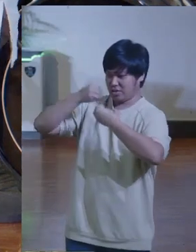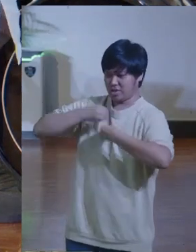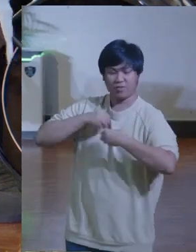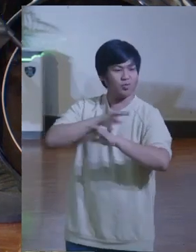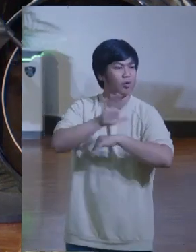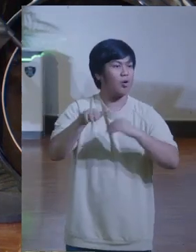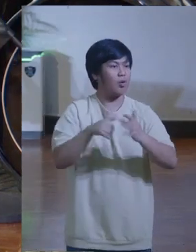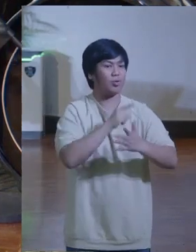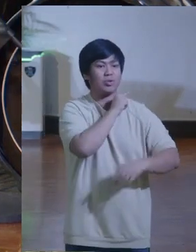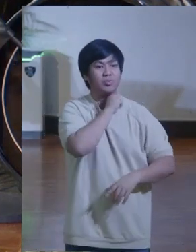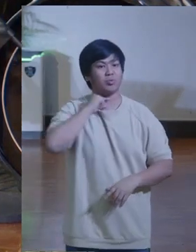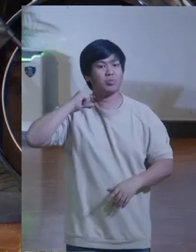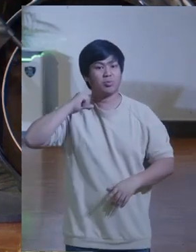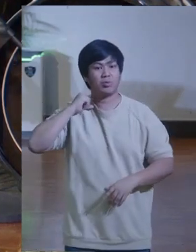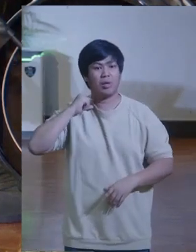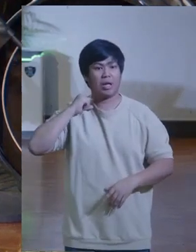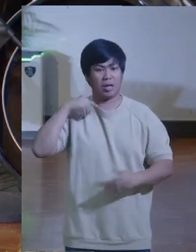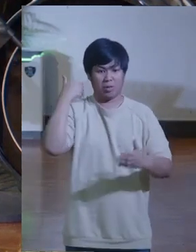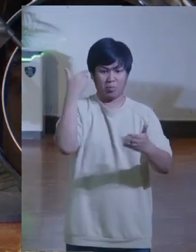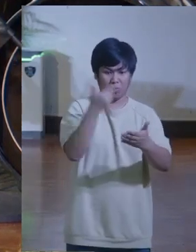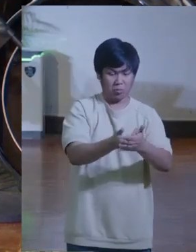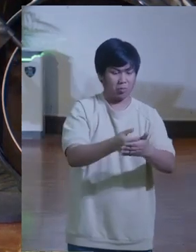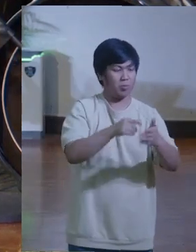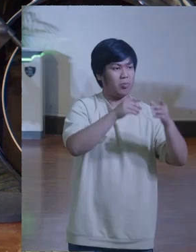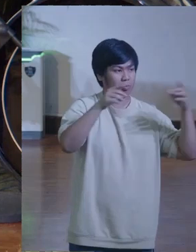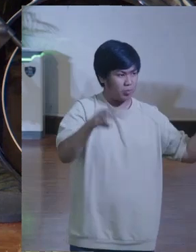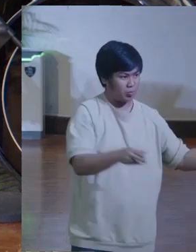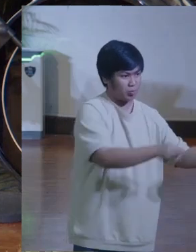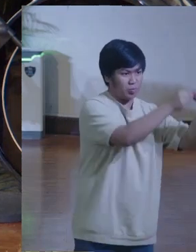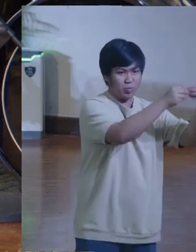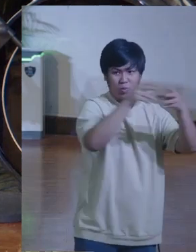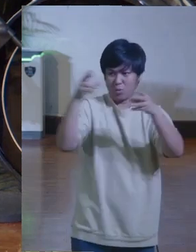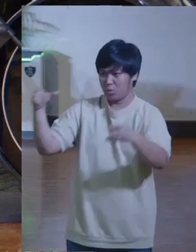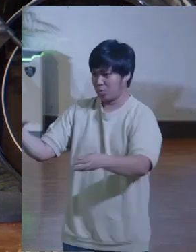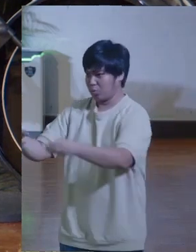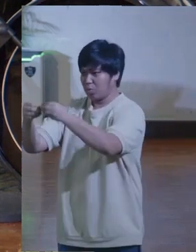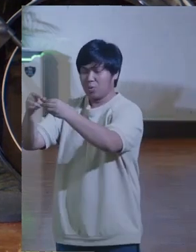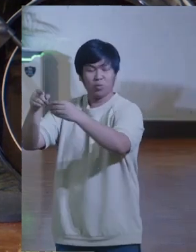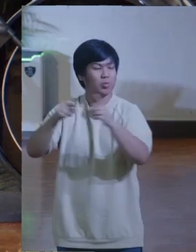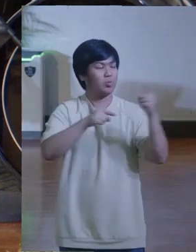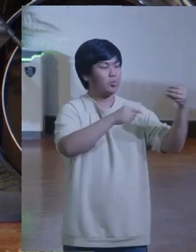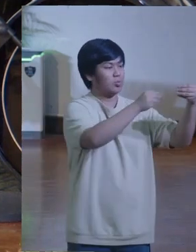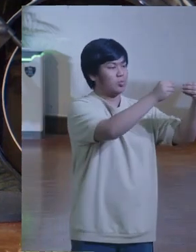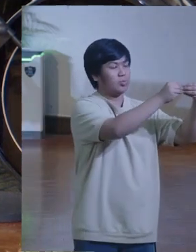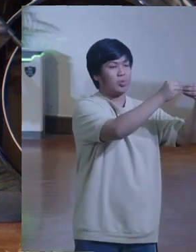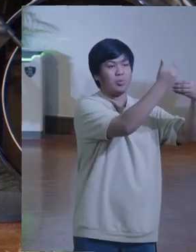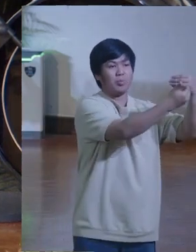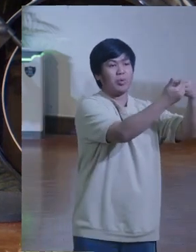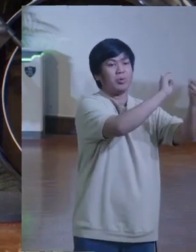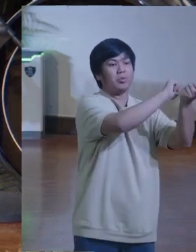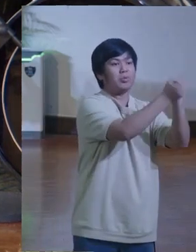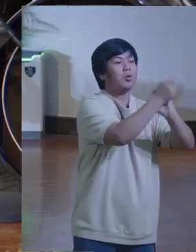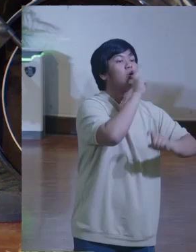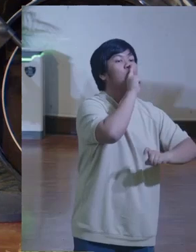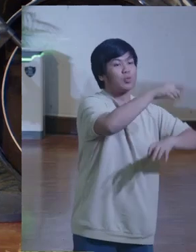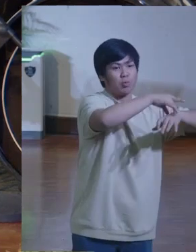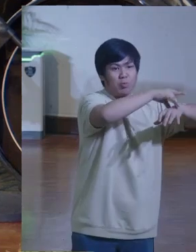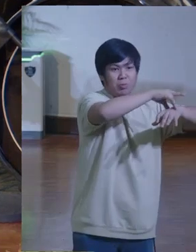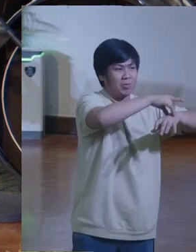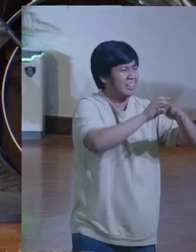lahat ng pari na sa moment na iyon ay magically, supernaturally, gagawin nilang